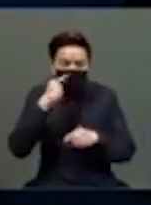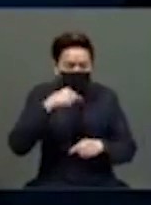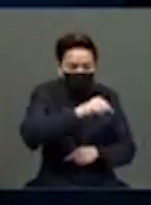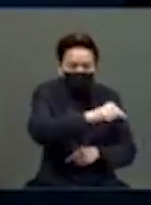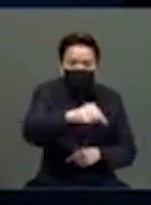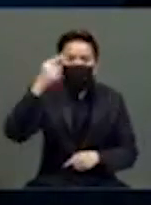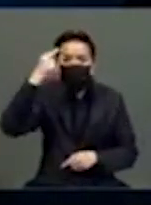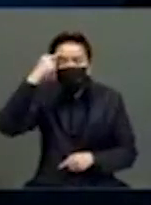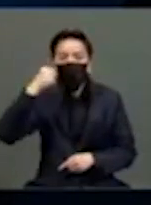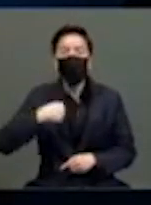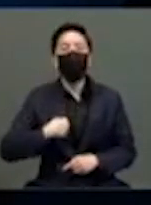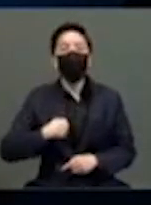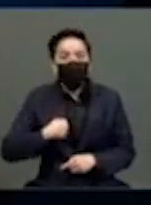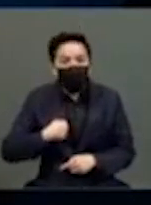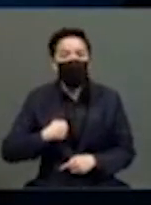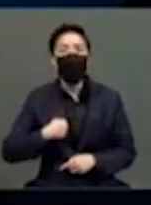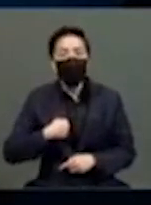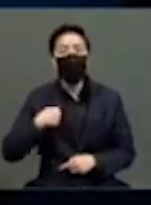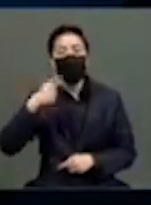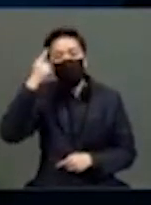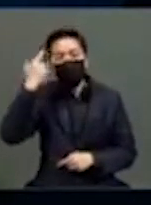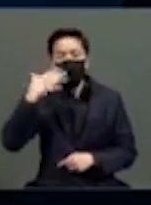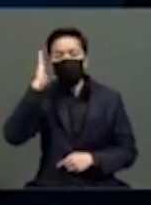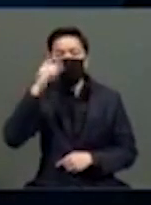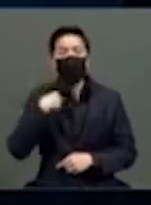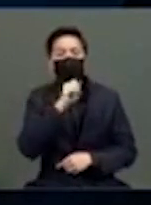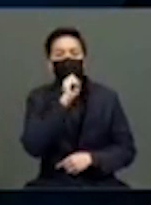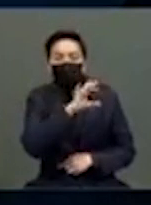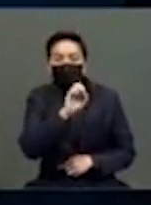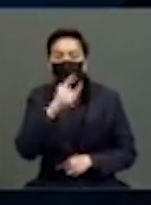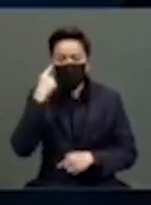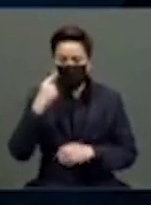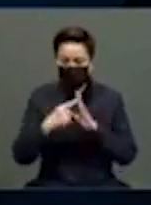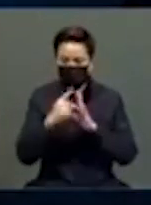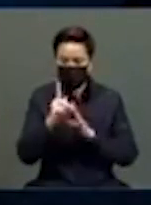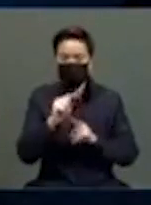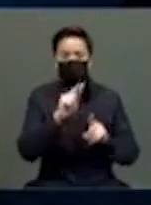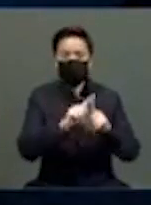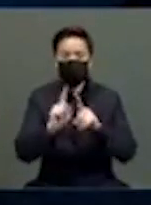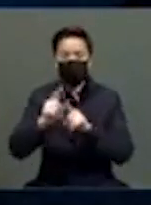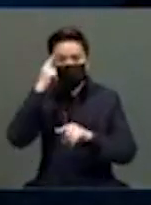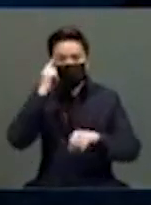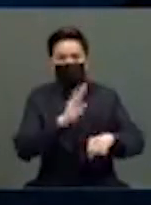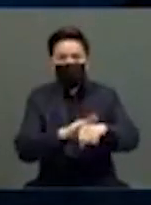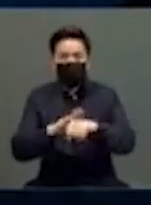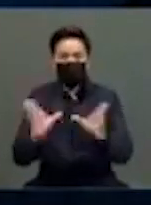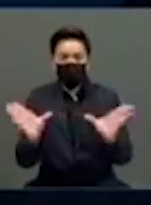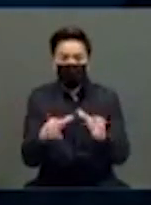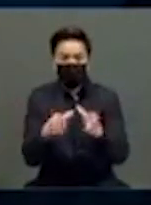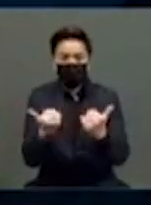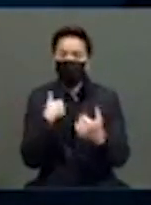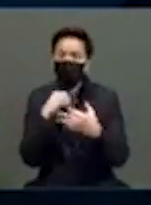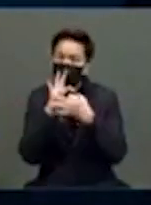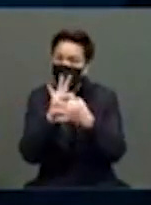ที่เราจะได้นำไปสู่การสื่อสารกันไปถึงเขตต่างๆนะครับคาสเตอร์ที่